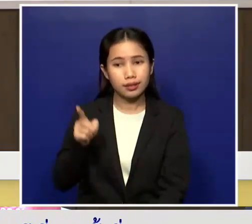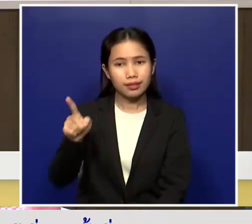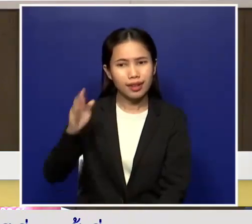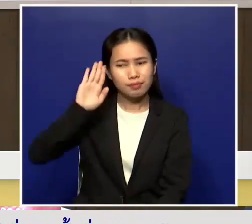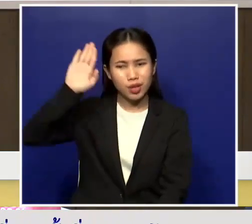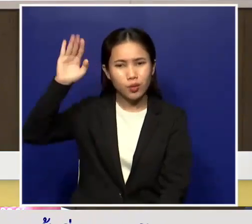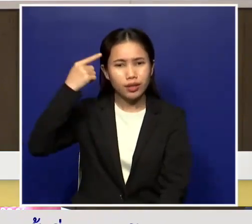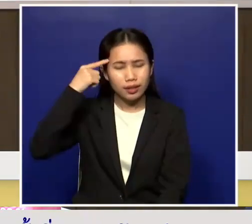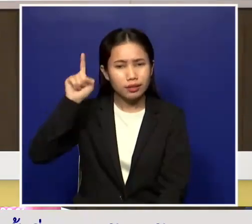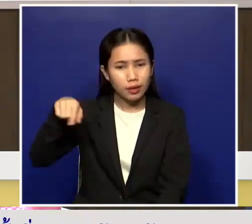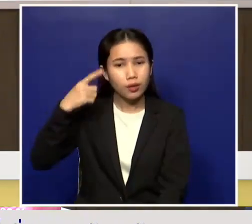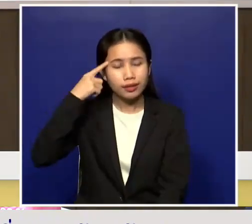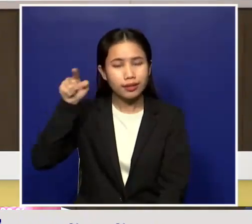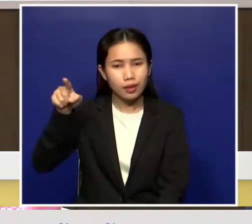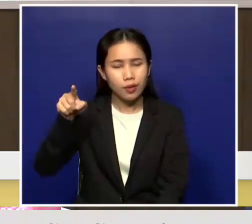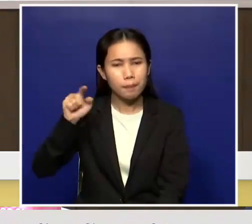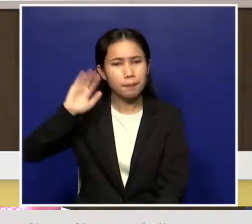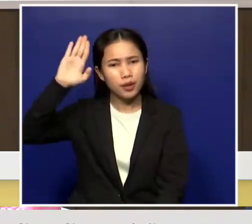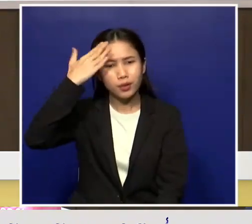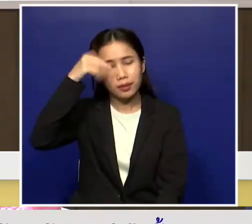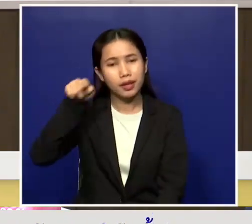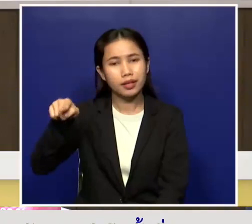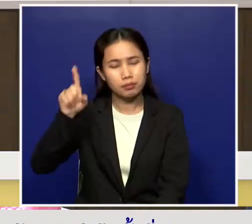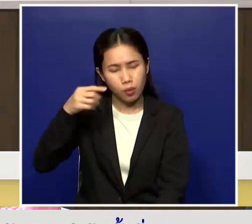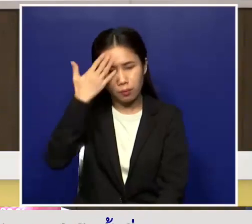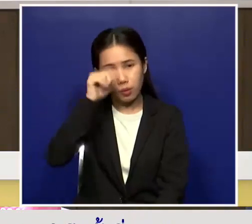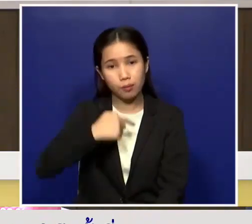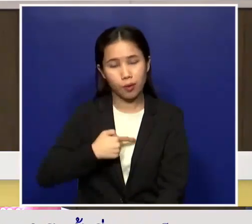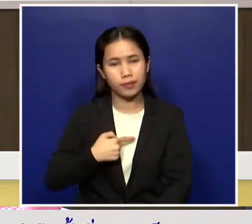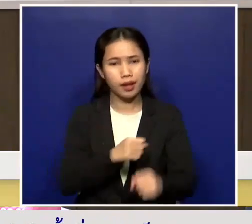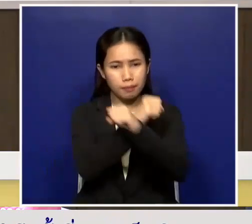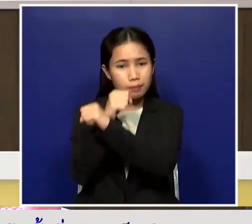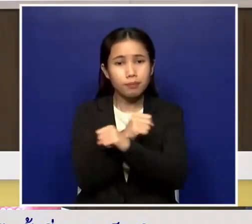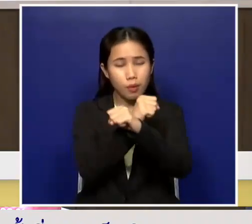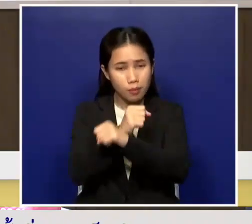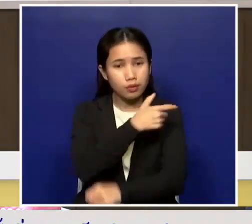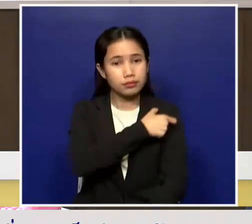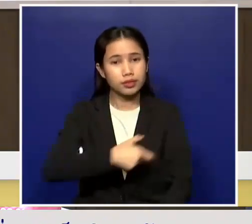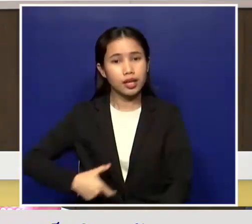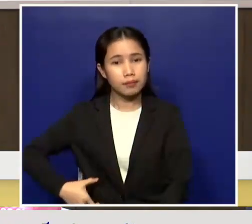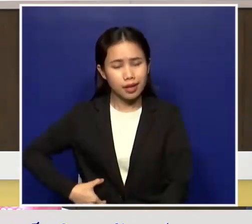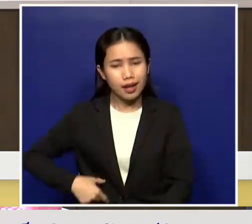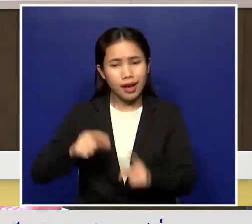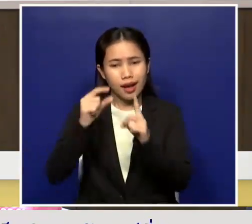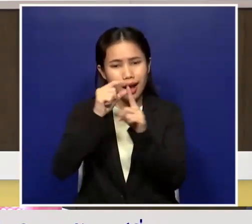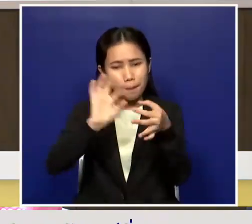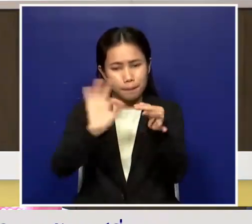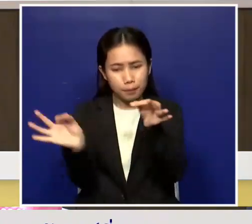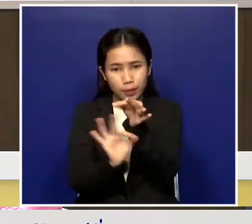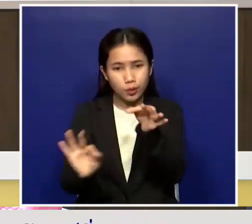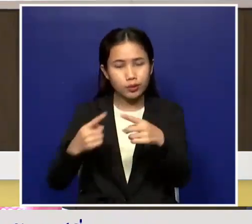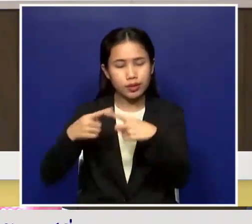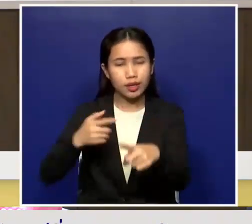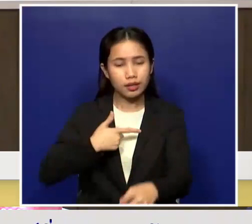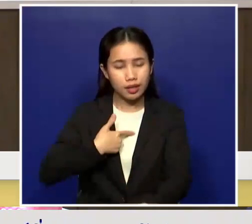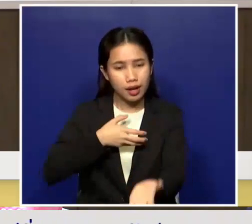เพื่ออะไรผมกำลังปกป้องสถาบันนะสิ่งที่ผมจะพูดทุกประโยคทุกถ้อยคำคือการเคารพปกป้อง